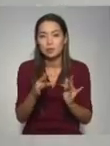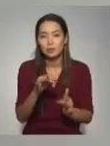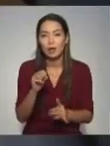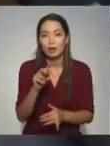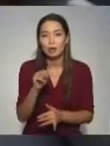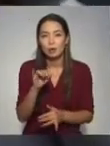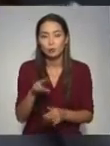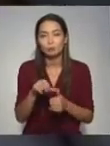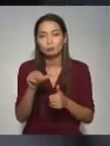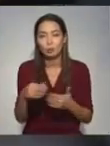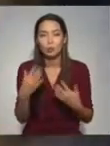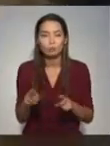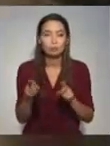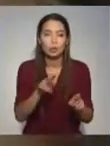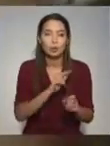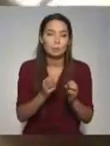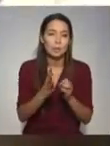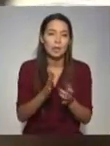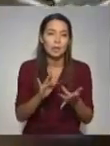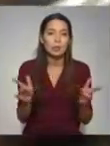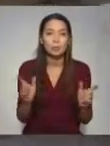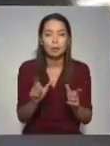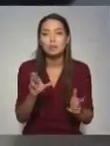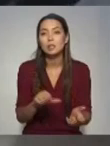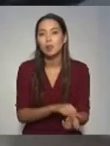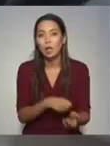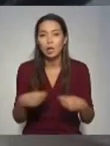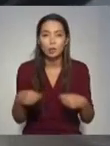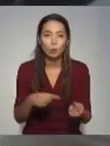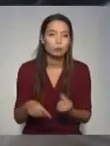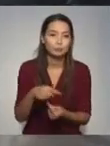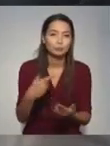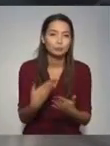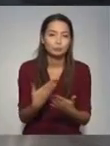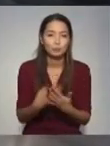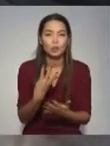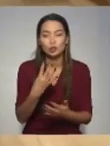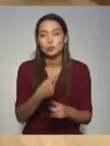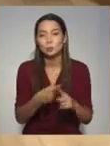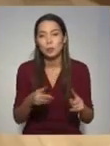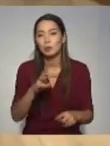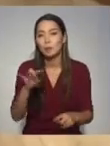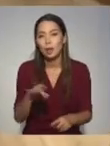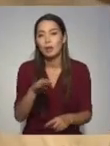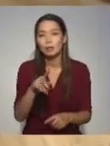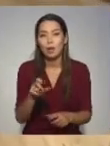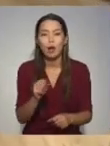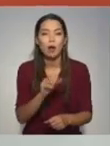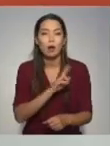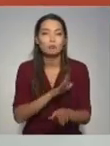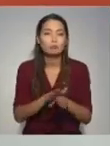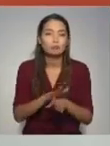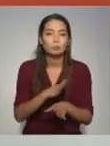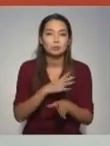кроме этого пресекли работу 15 интернет-магазинов с наркотиками их оборот составлял около 4,5 млрд тенге А в деятельность